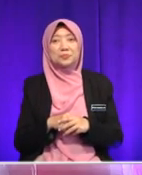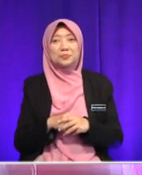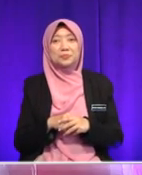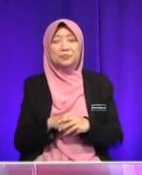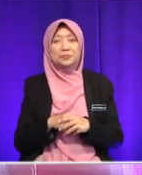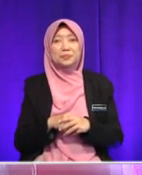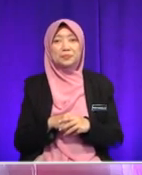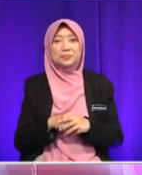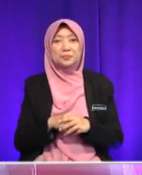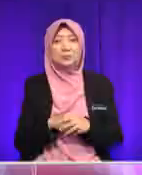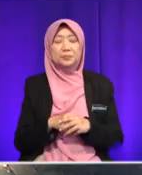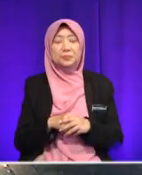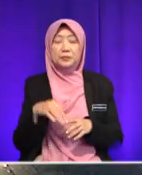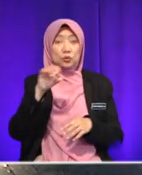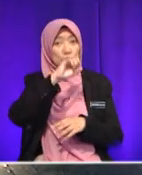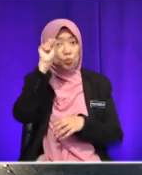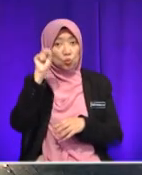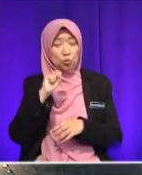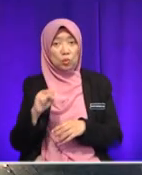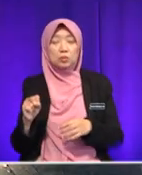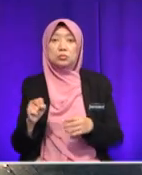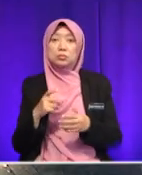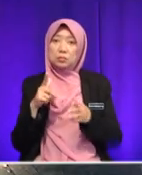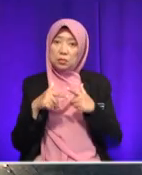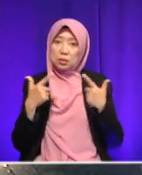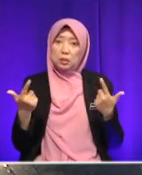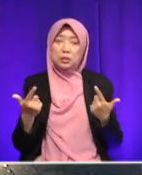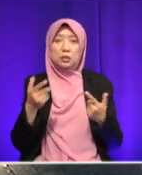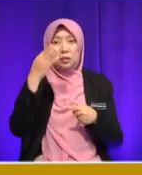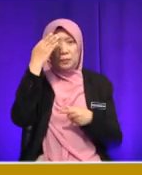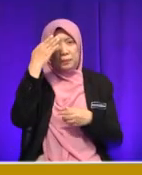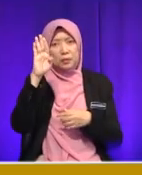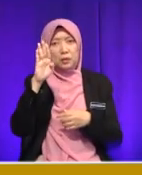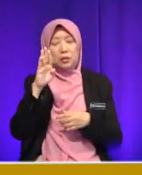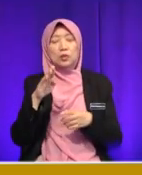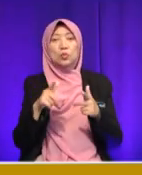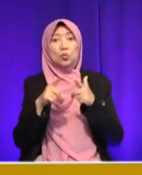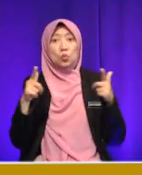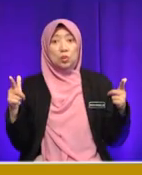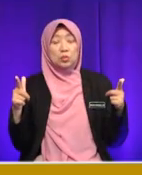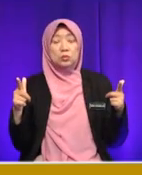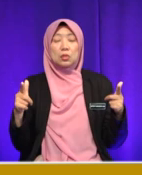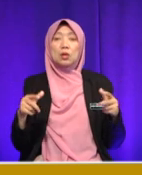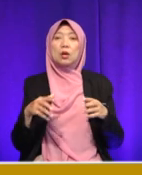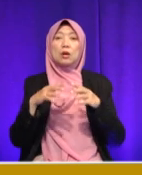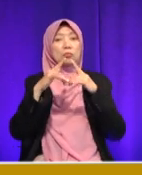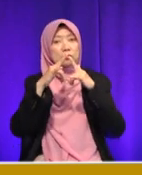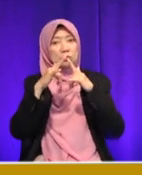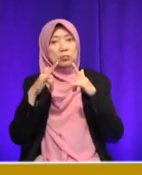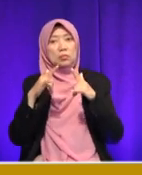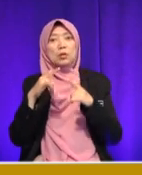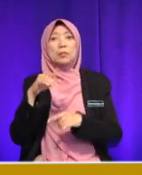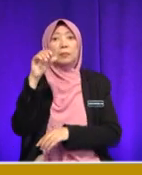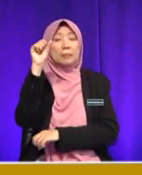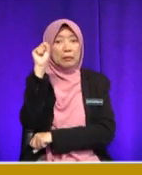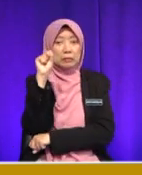kita ke soalan seterusnya. Okey, baik. Soalan seterusnya adalah diberi luas pondok pemerhatian. Nampak ada perkataan luas